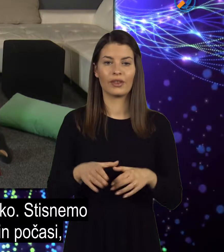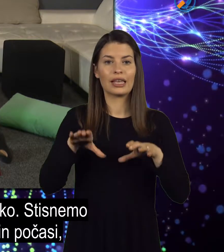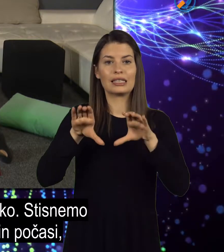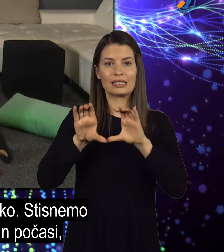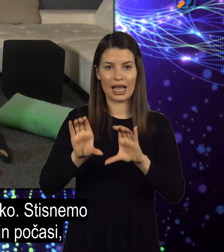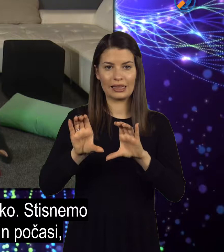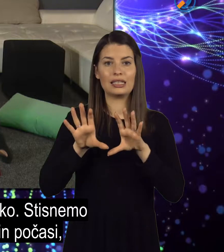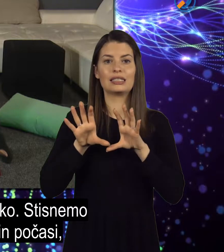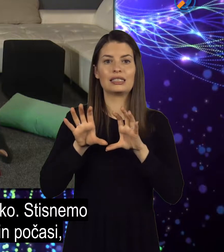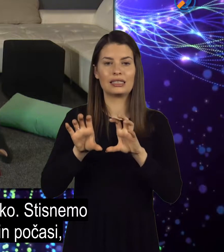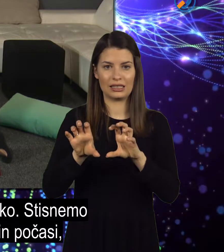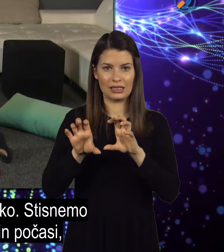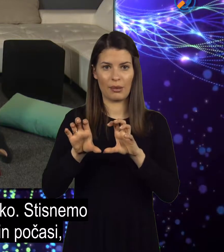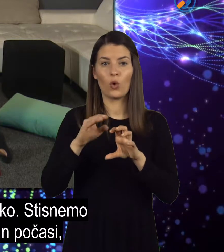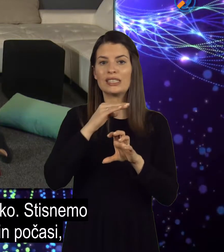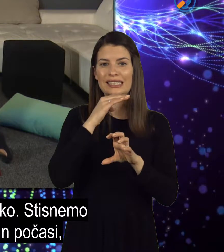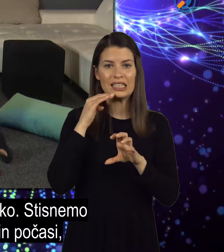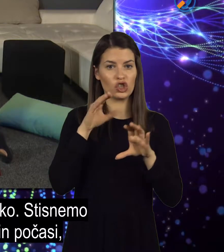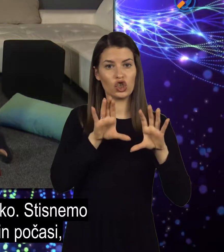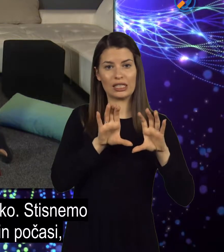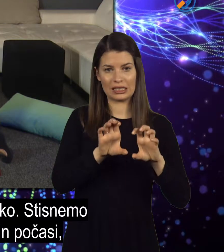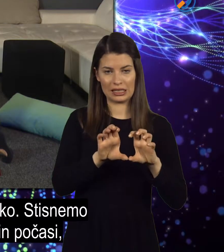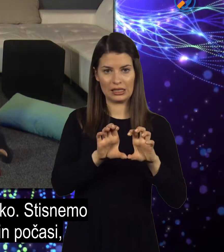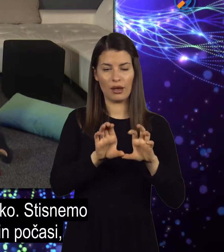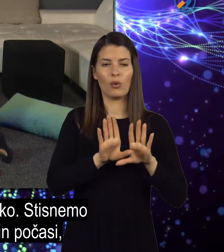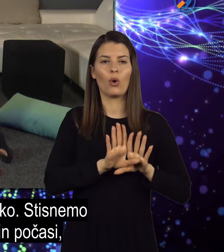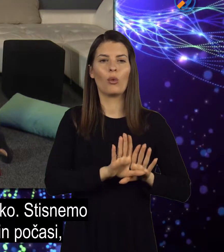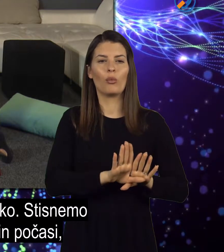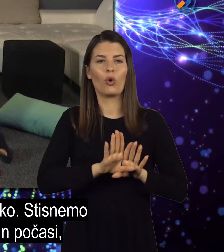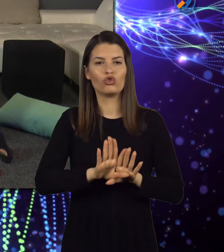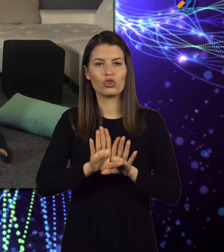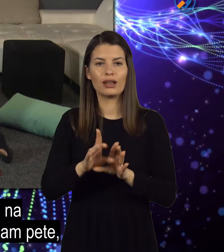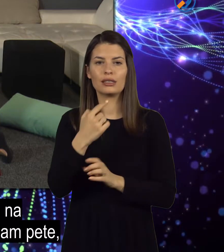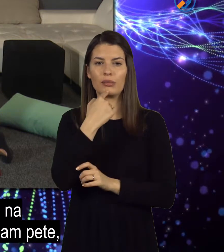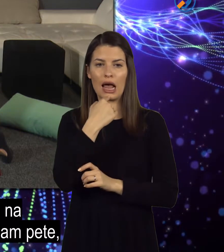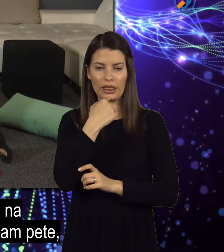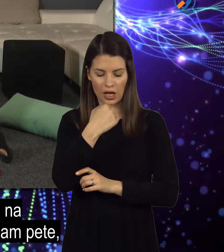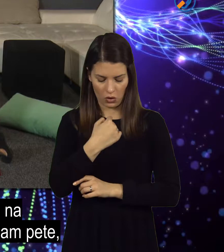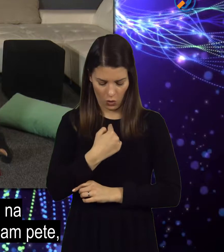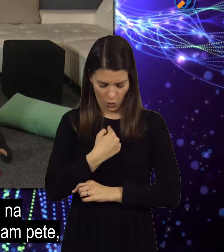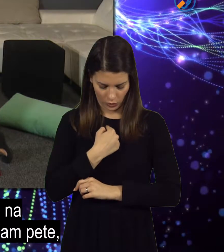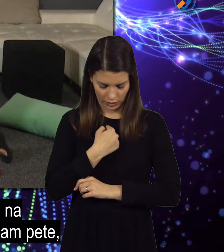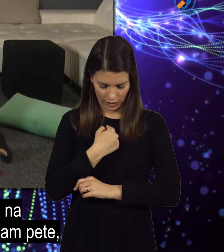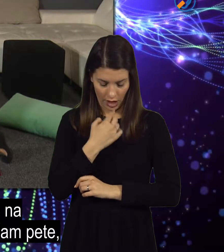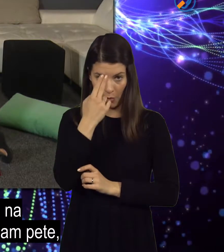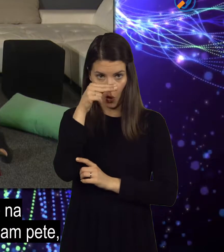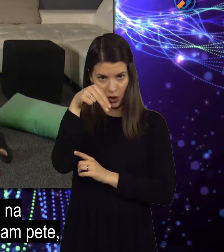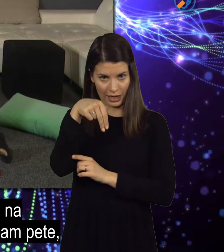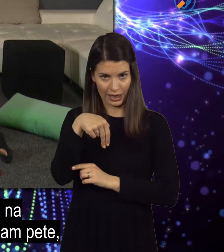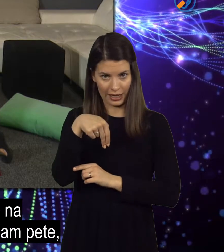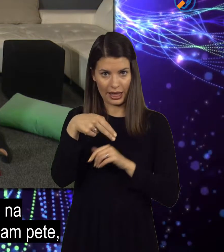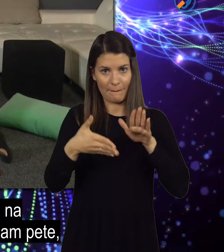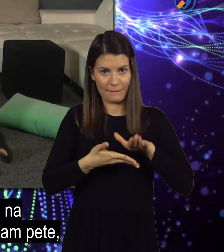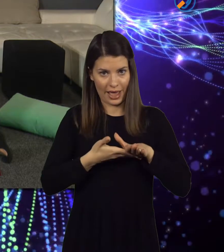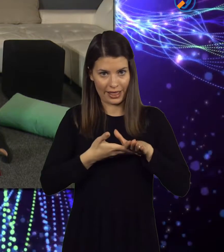stisnemo zadnjik, sečnik in počasi brada gre notri na prsnico,